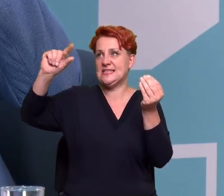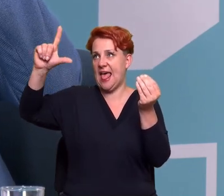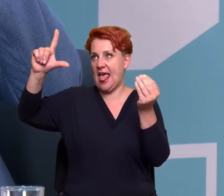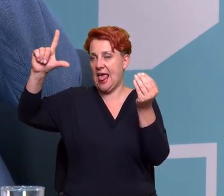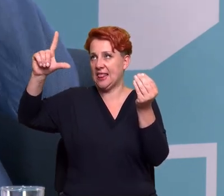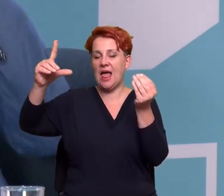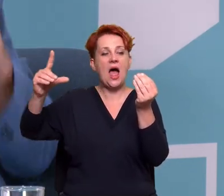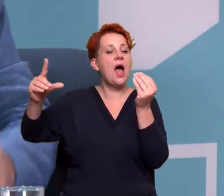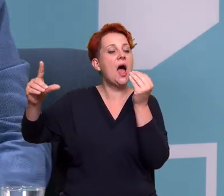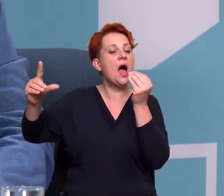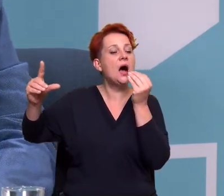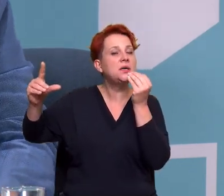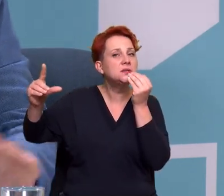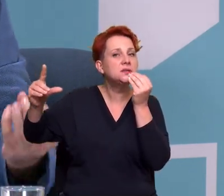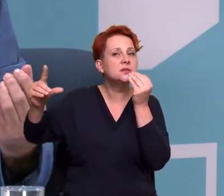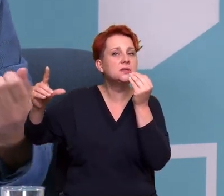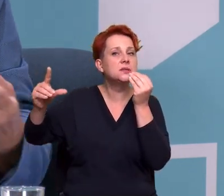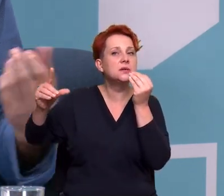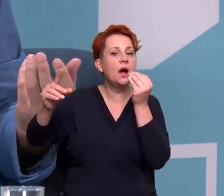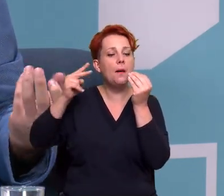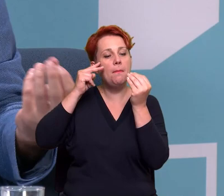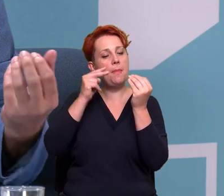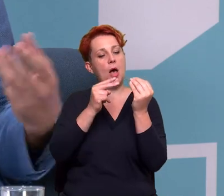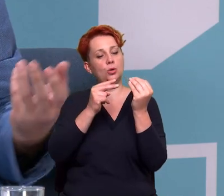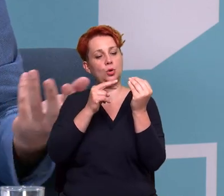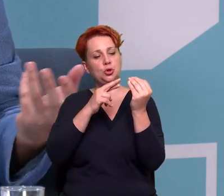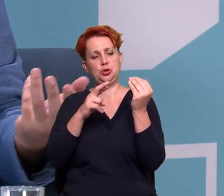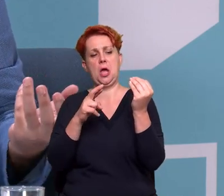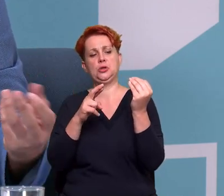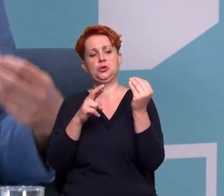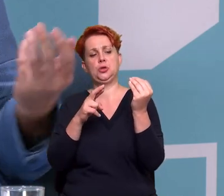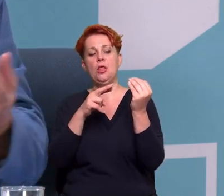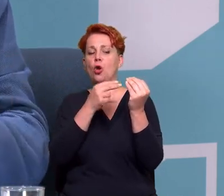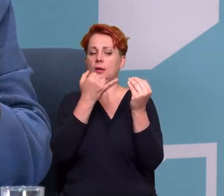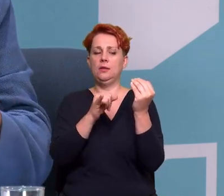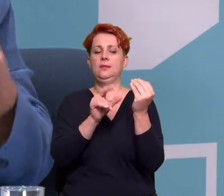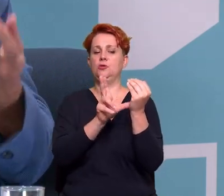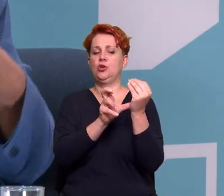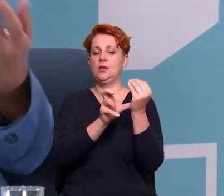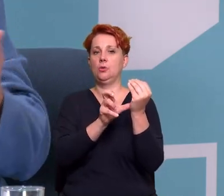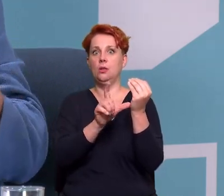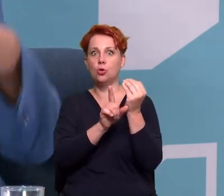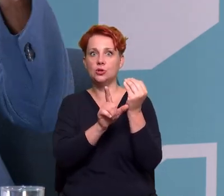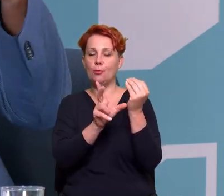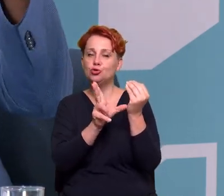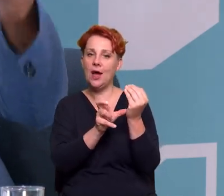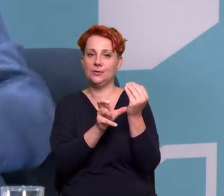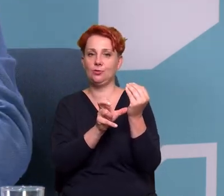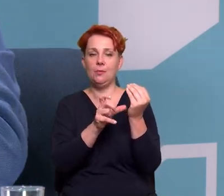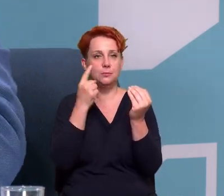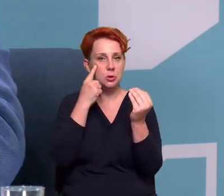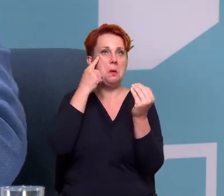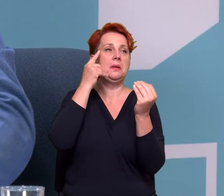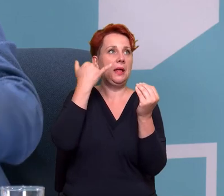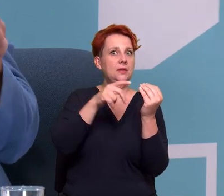nie, czy to ciastko jest rzeczą, nie? To znaczy w tym sensie, to jest inne ciastko, a zarazem jest to samo ciastko, które przypomina inne